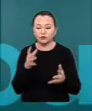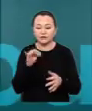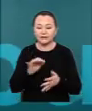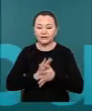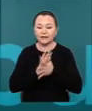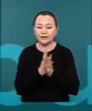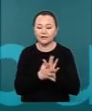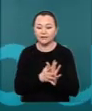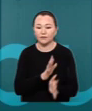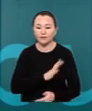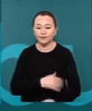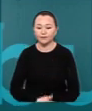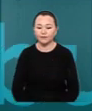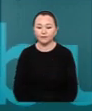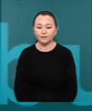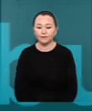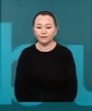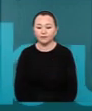давку.